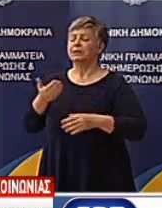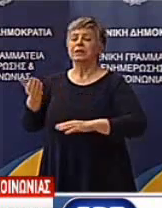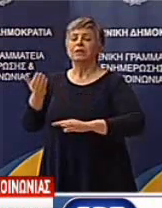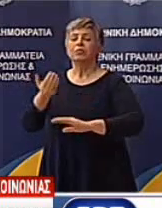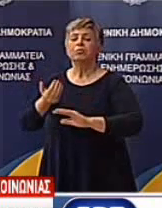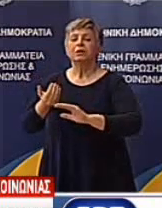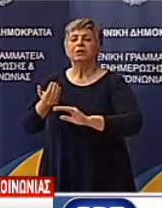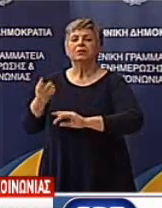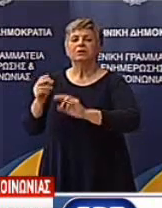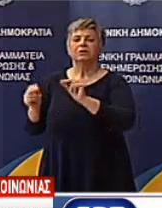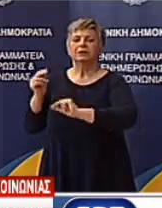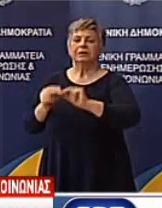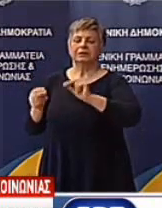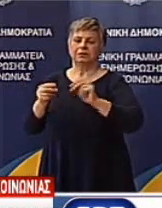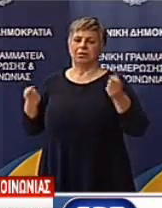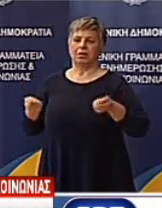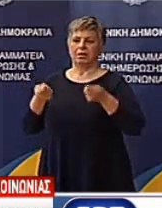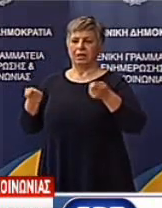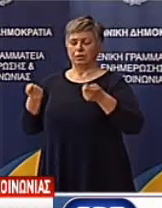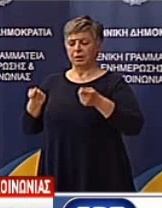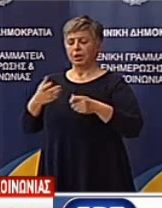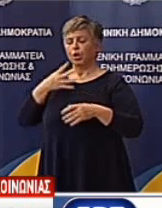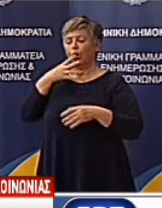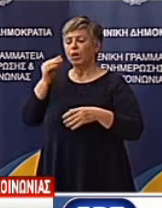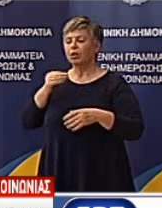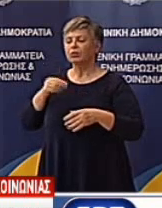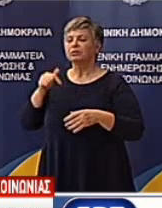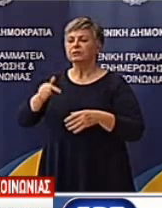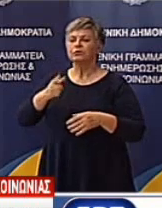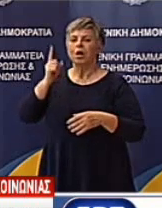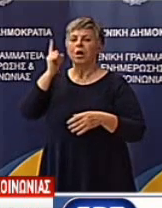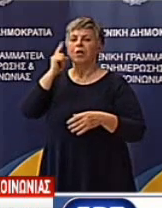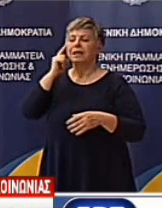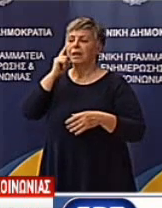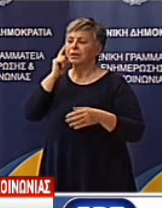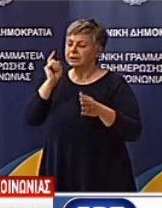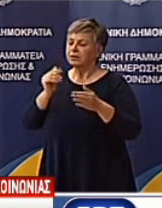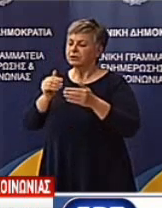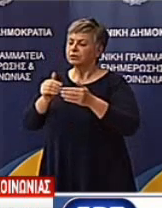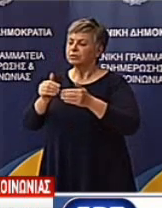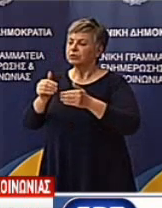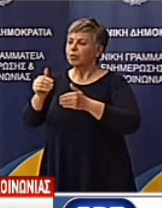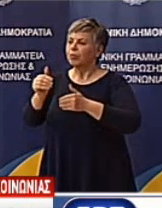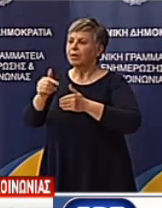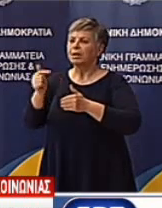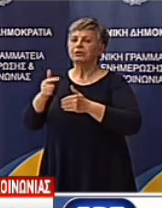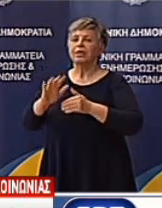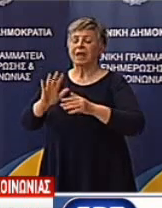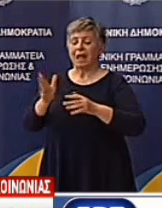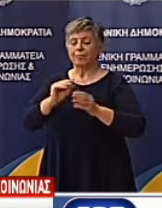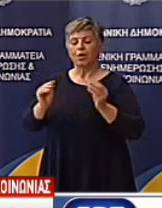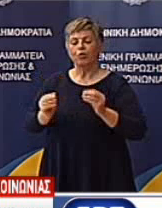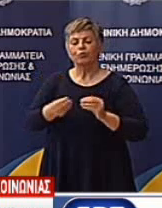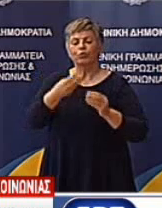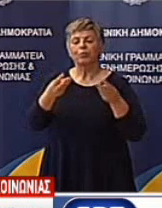διότι αντιλαμβάνεστε ότι αυτό θα κρίνει και επόμενες συζητήσεις, οι οποίες αν λυθούν τα δημοσιονομικά,